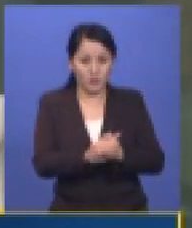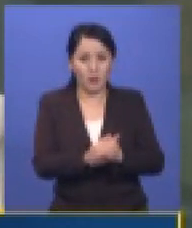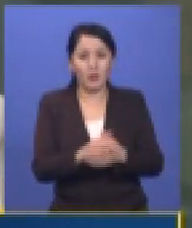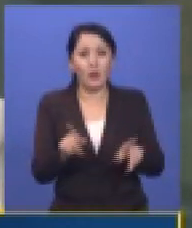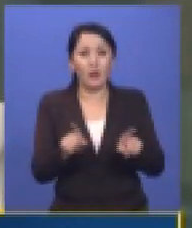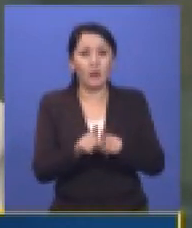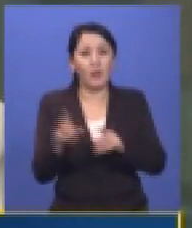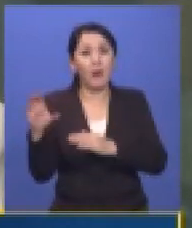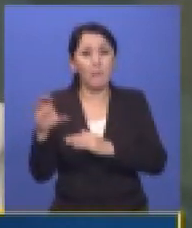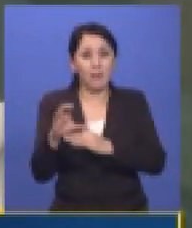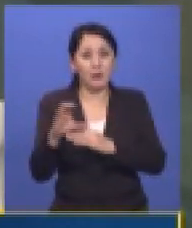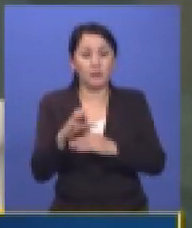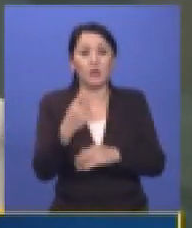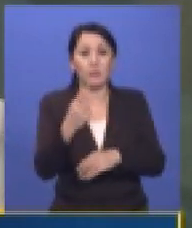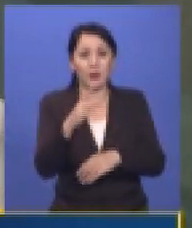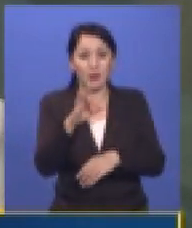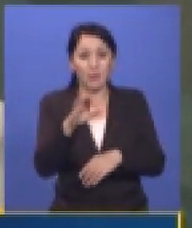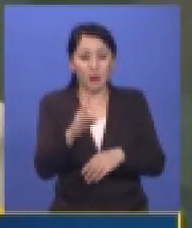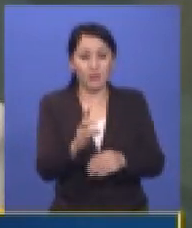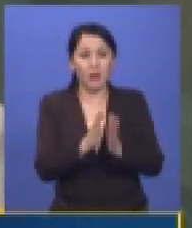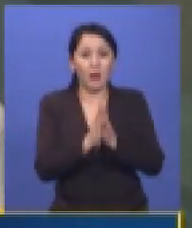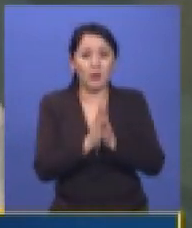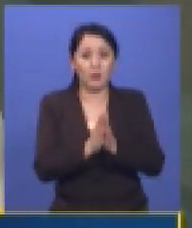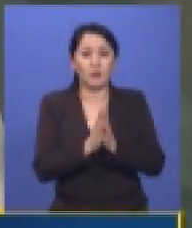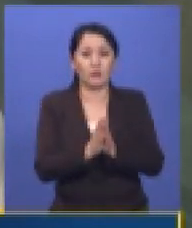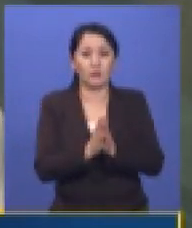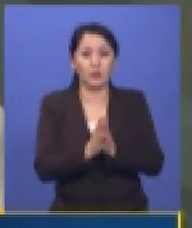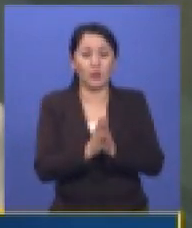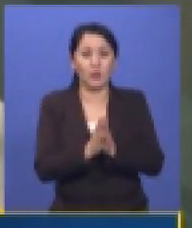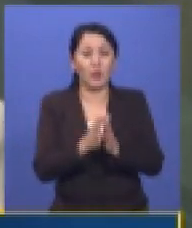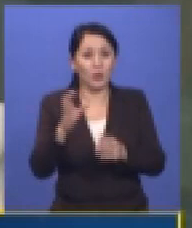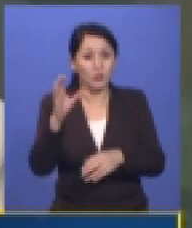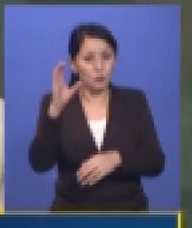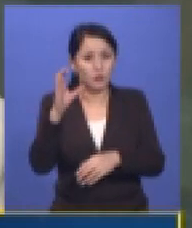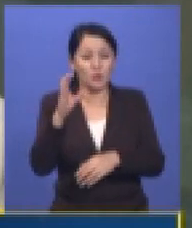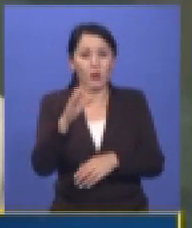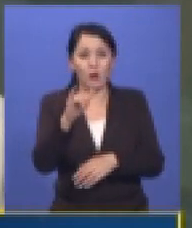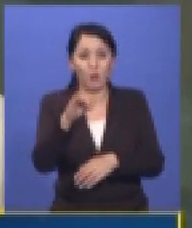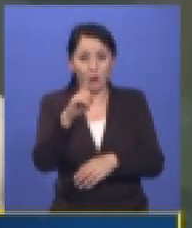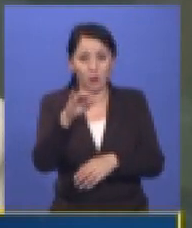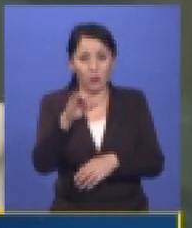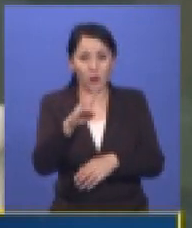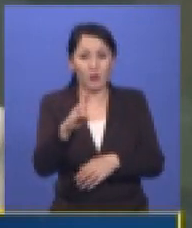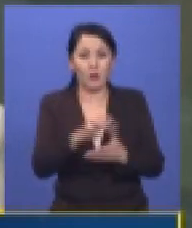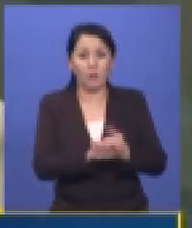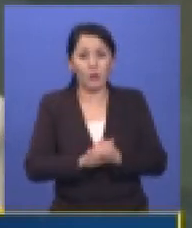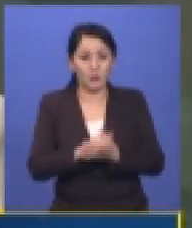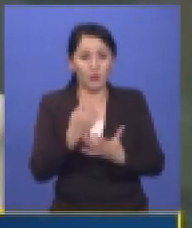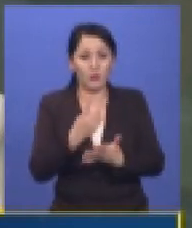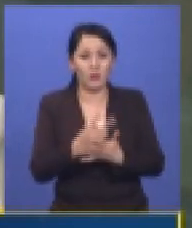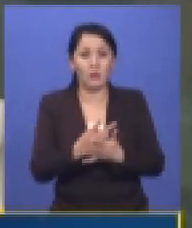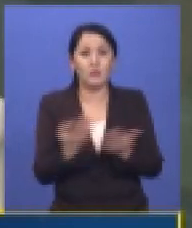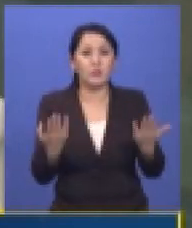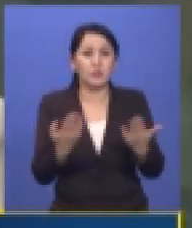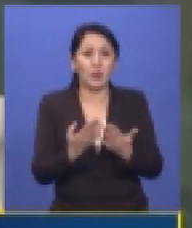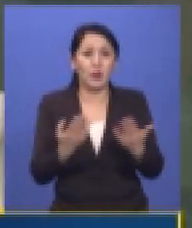секілді мешітке келіп, бір имамның артынан тұрып намаз оқып, бір имамның уағызын тыңдаудың өзі біздің еліміздің бір тұтастығының көрінісі. Қандай